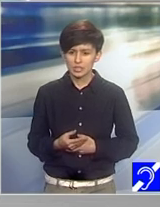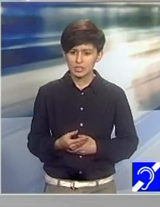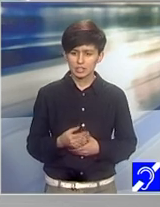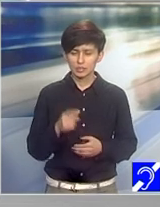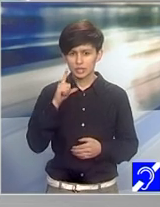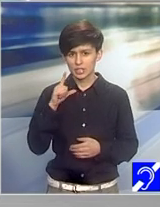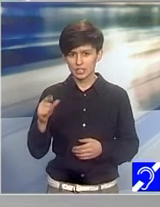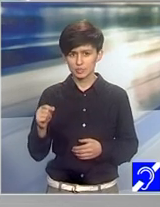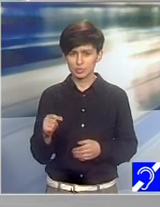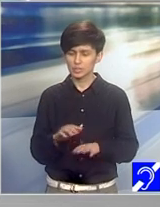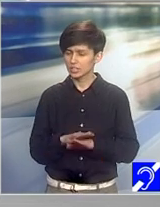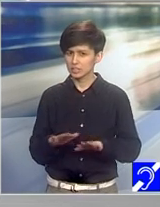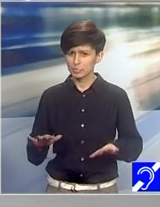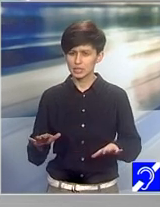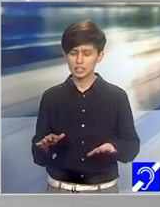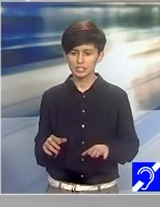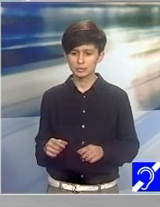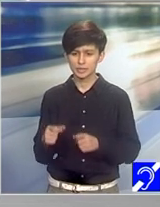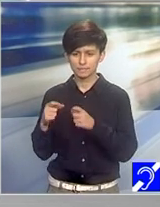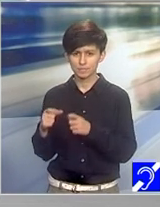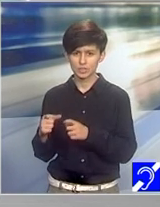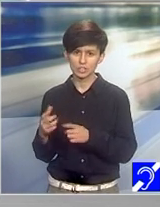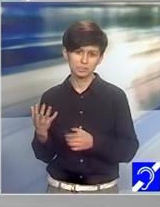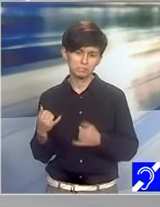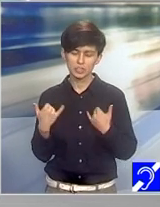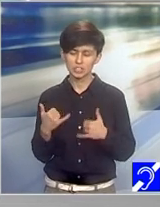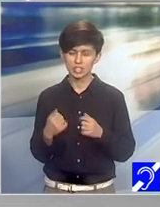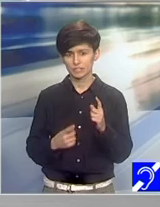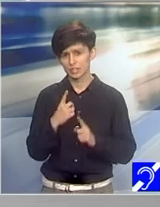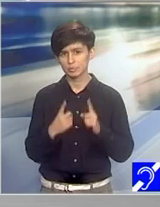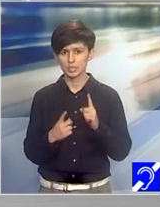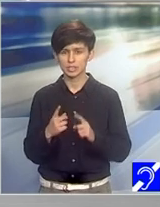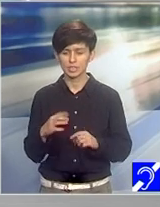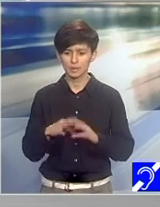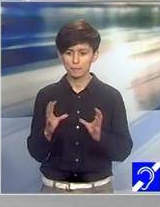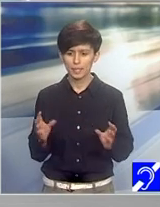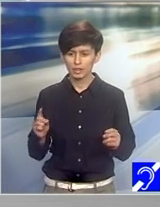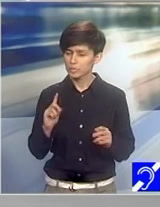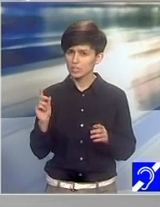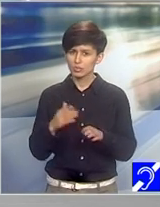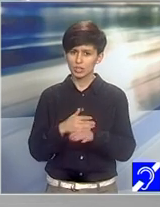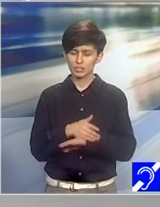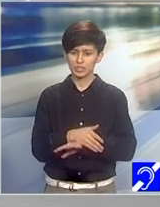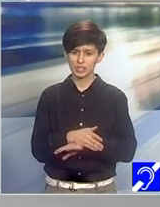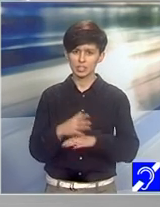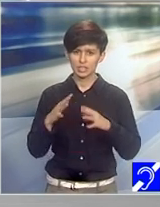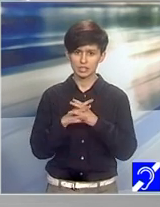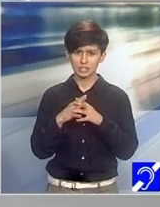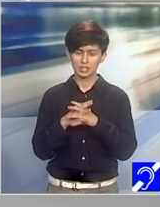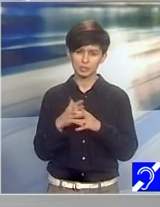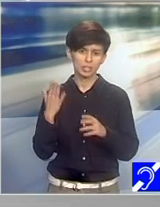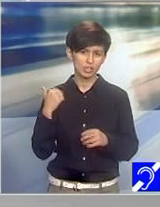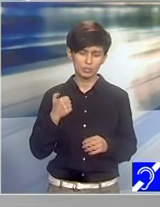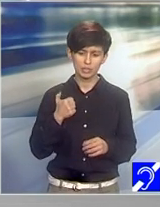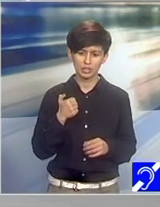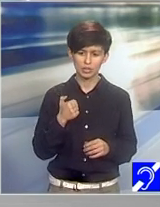se bazează de multe ori pe scenarii ce s-ar fi întâmplat dacă. Dacă România nu ar fi intrat în război acum 101 ani, că deja a